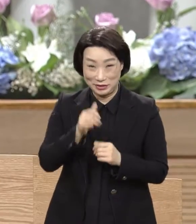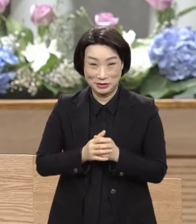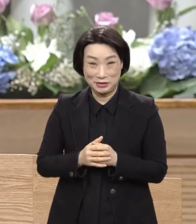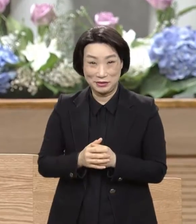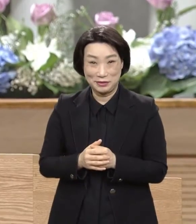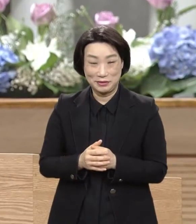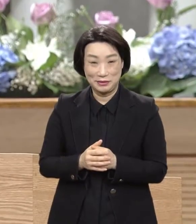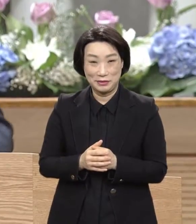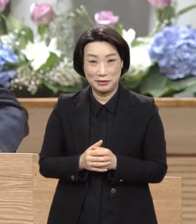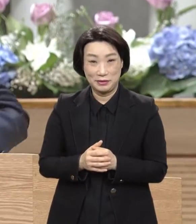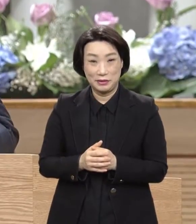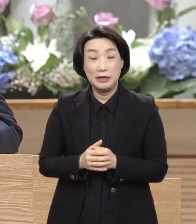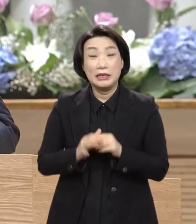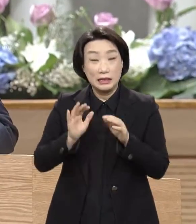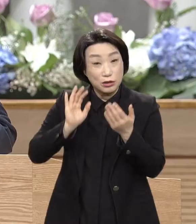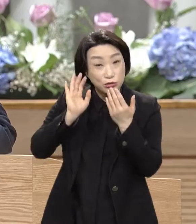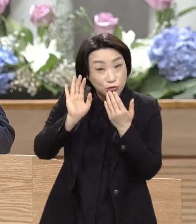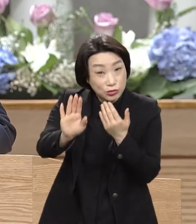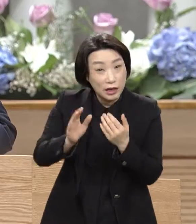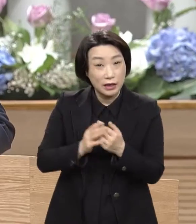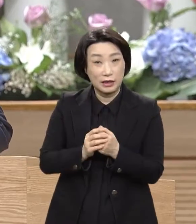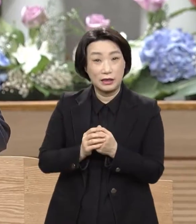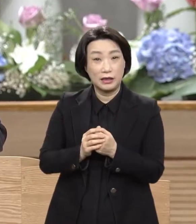예수님께서 말씀하시오. 이후에